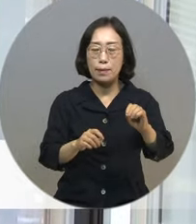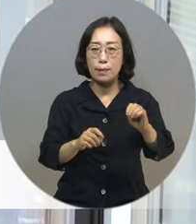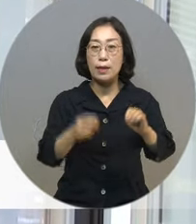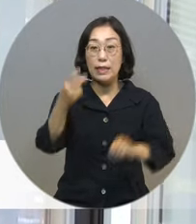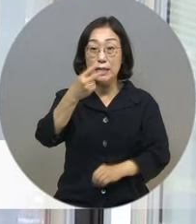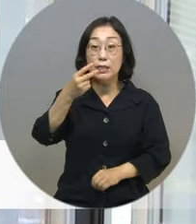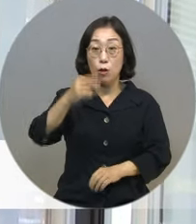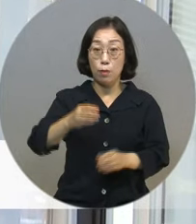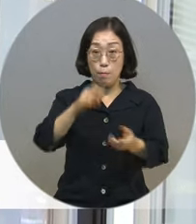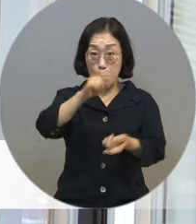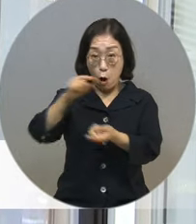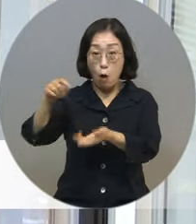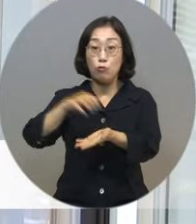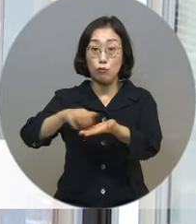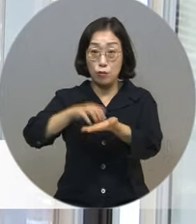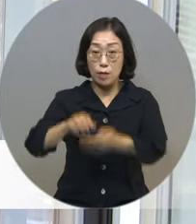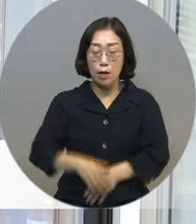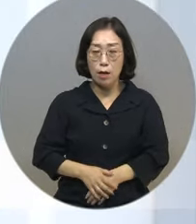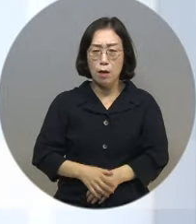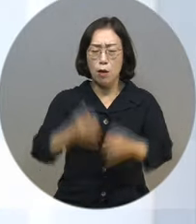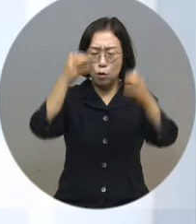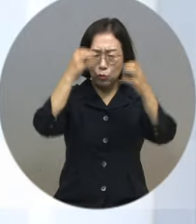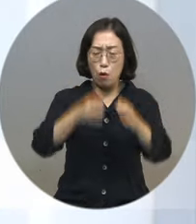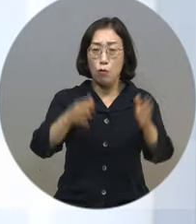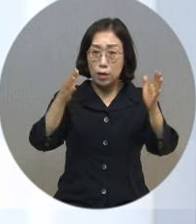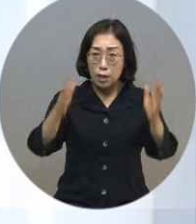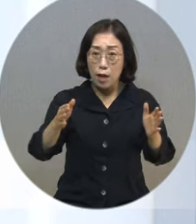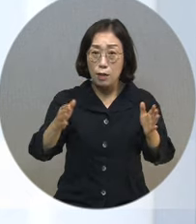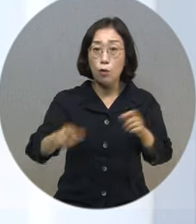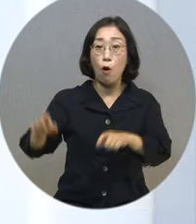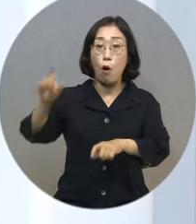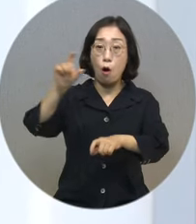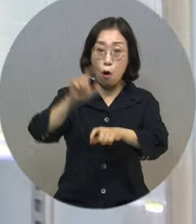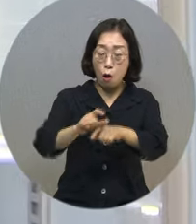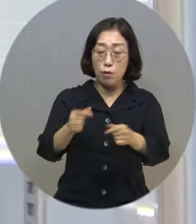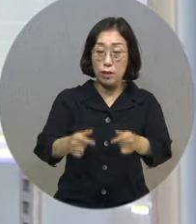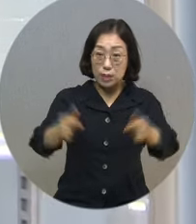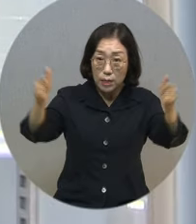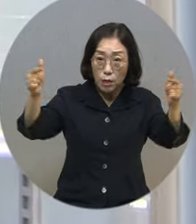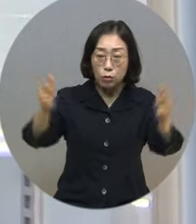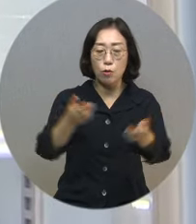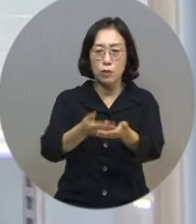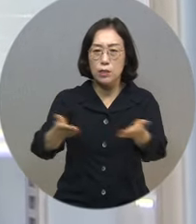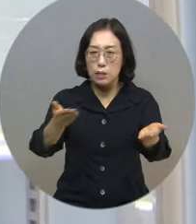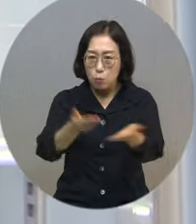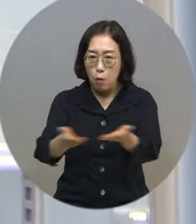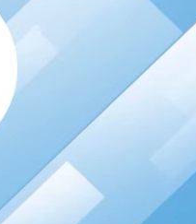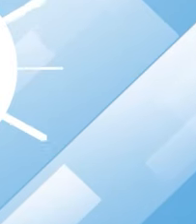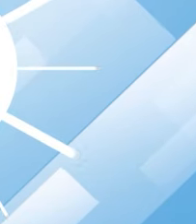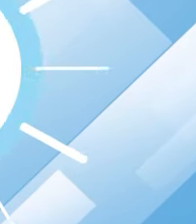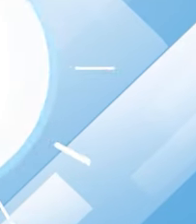30일까지 폭염 대책 기간 동안 필요한 경우 물량을 더 늘리기로 했습니다